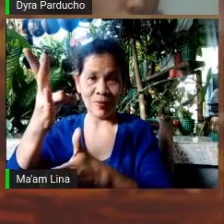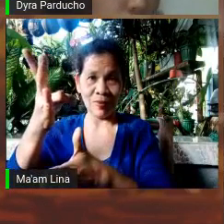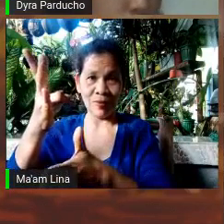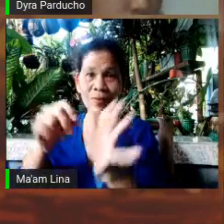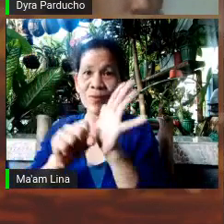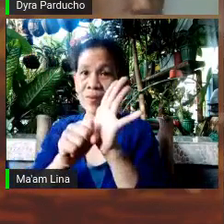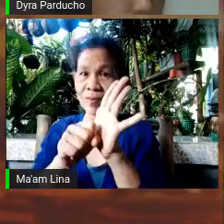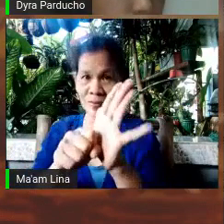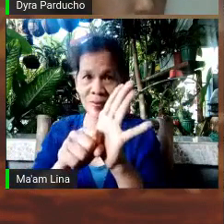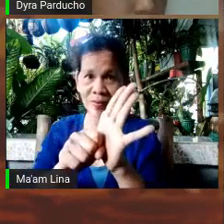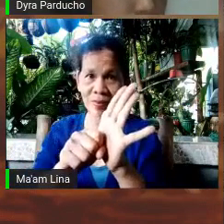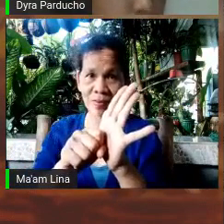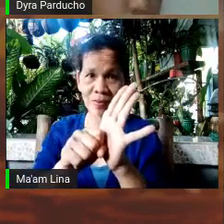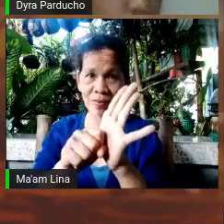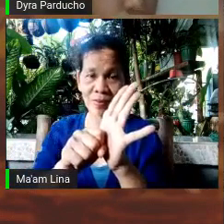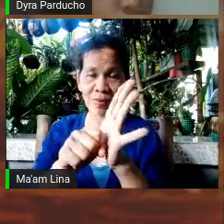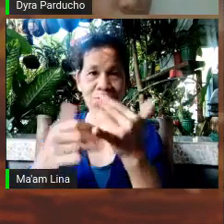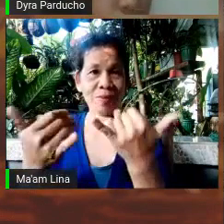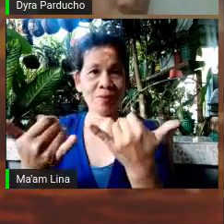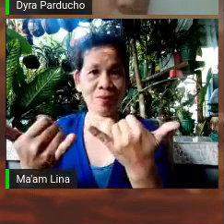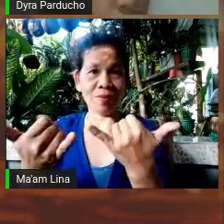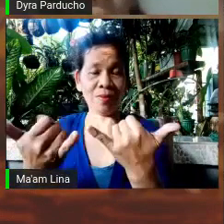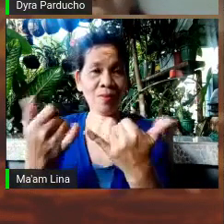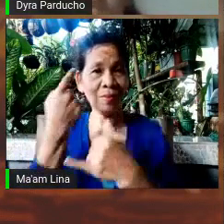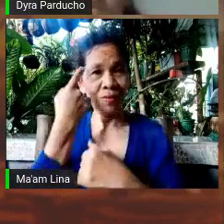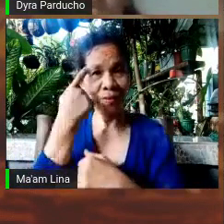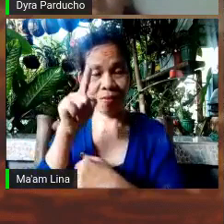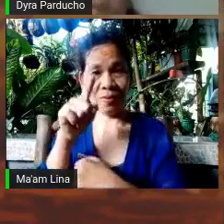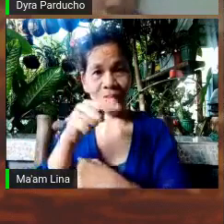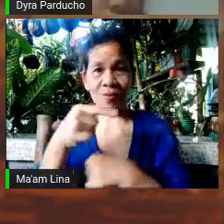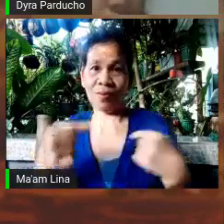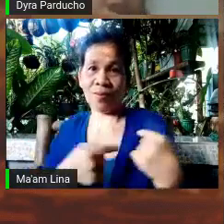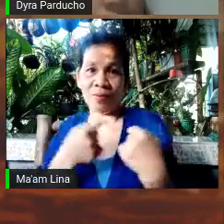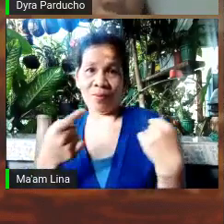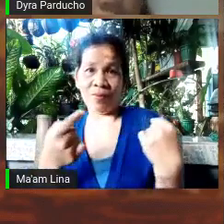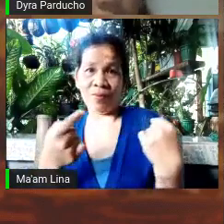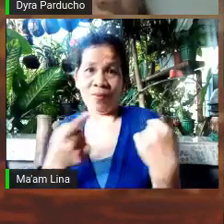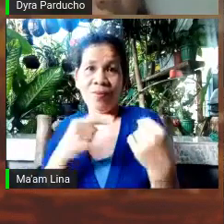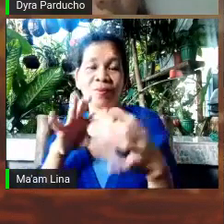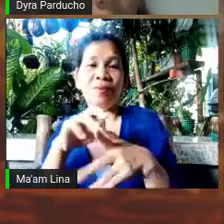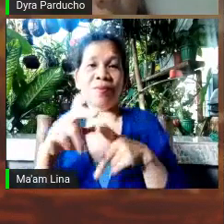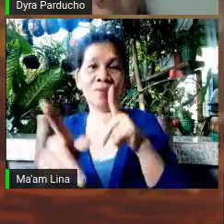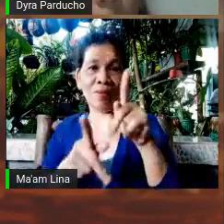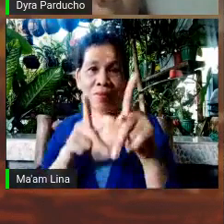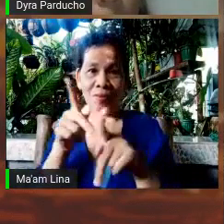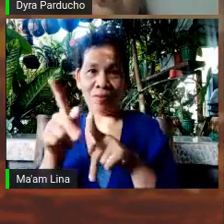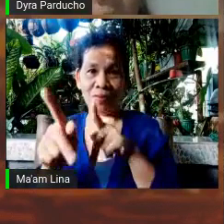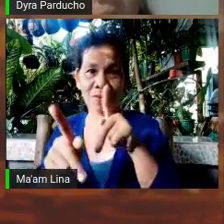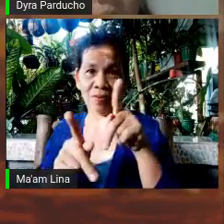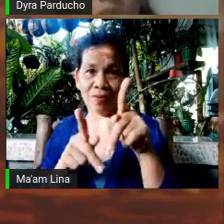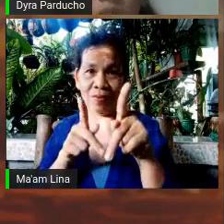ito naman po ay para po doon sa kasalanan po ng mga